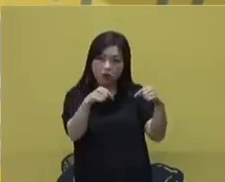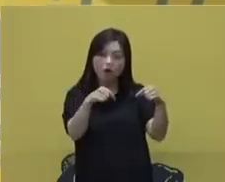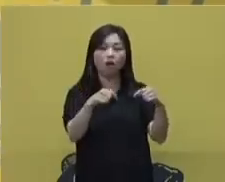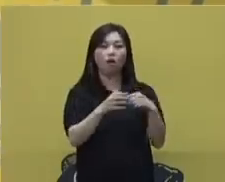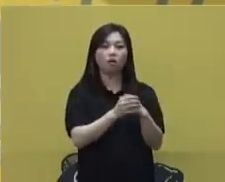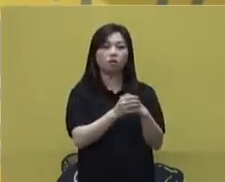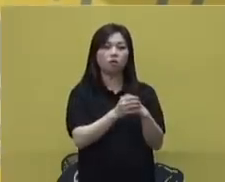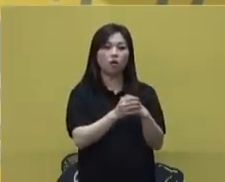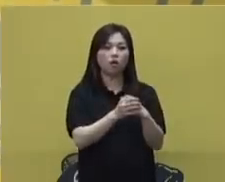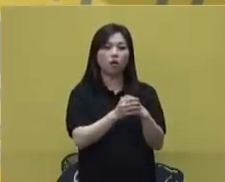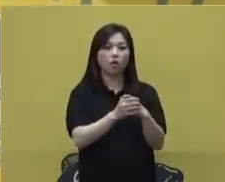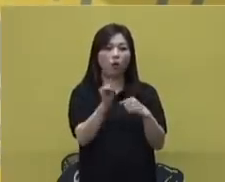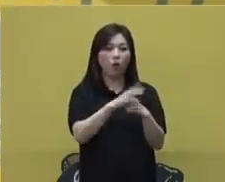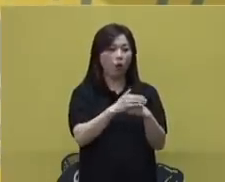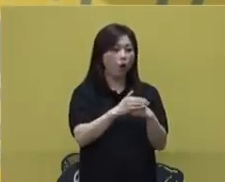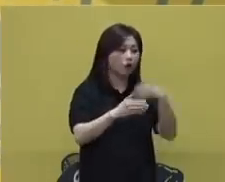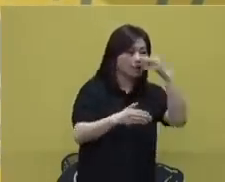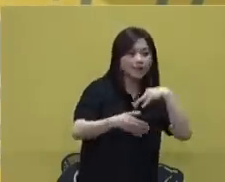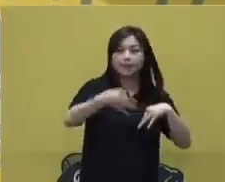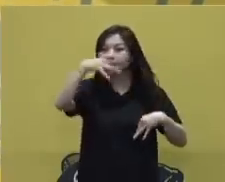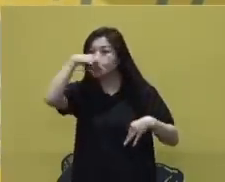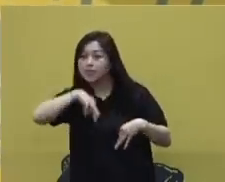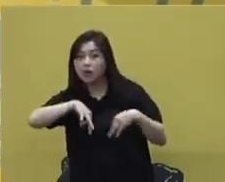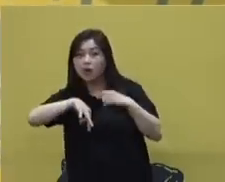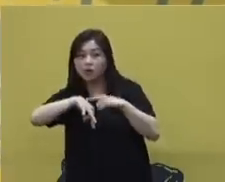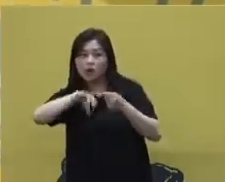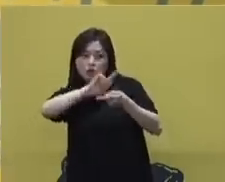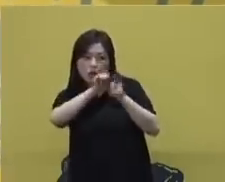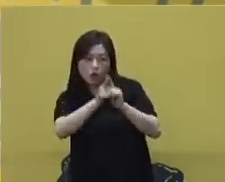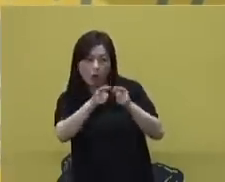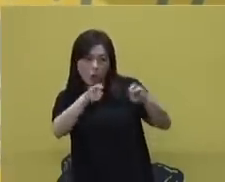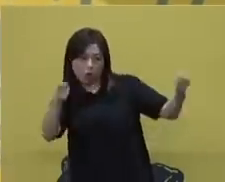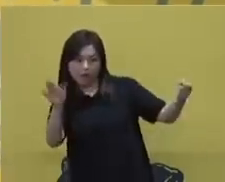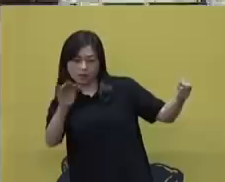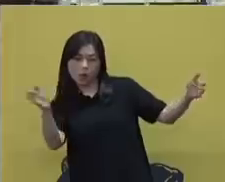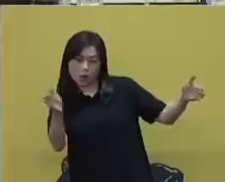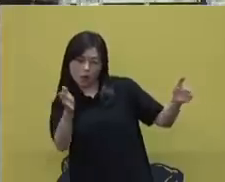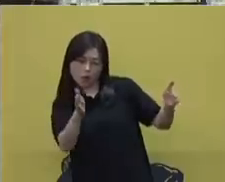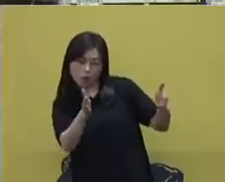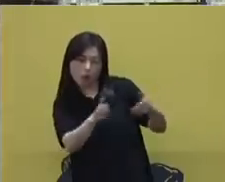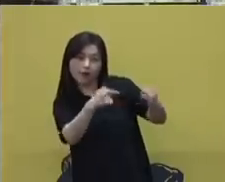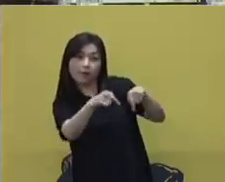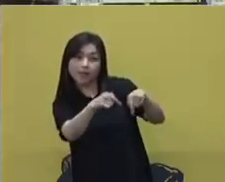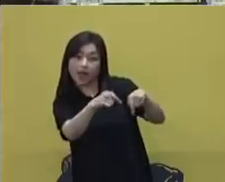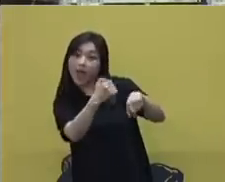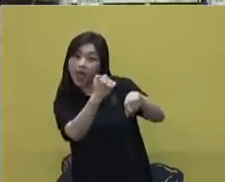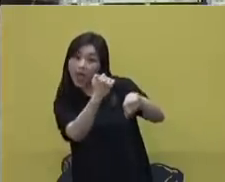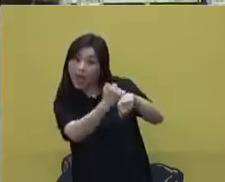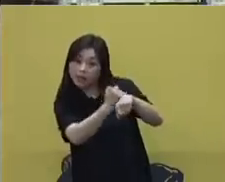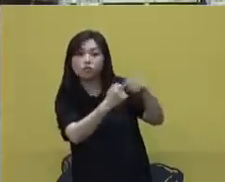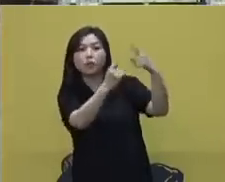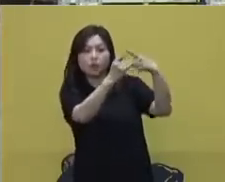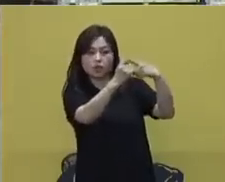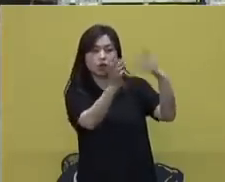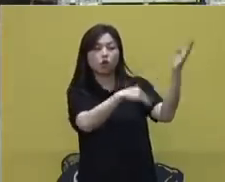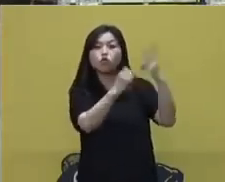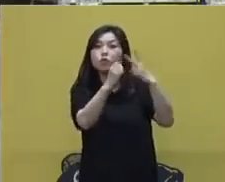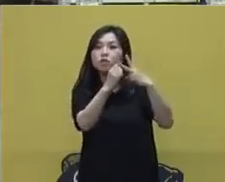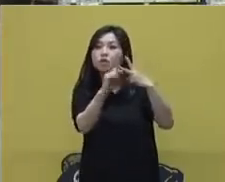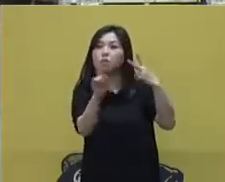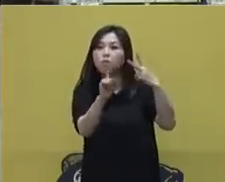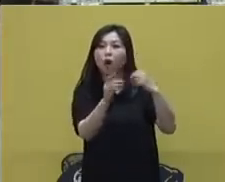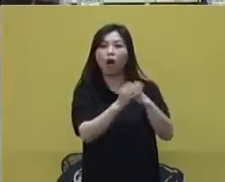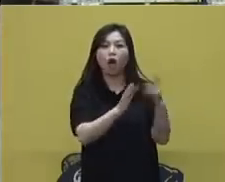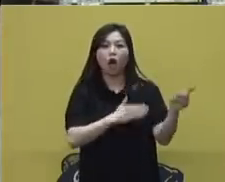모두 둘 모두에게 이익되는 일을 해가면서 서로 거리를 좁혀가는 이런 정책이고요. 두 번째는 그냥 북한을 말려